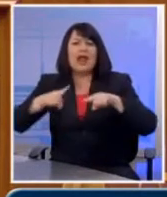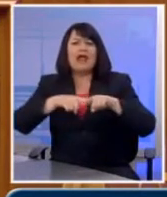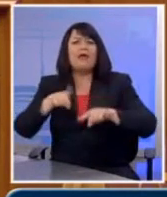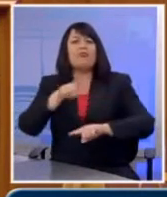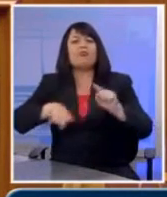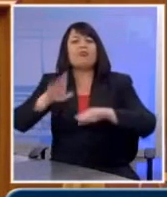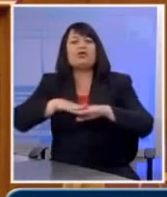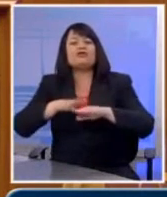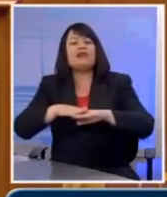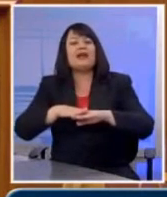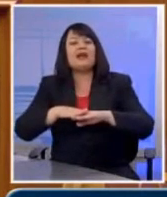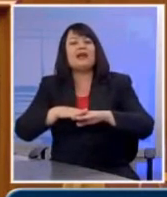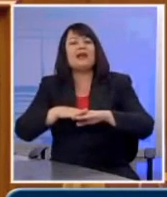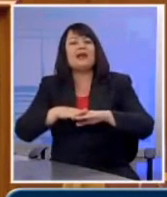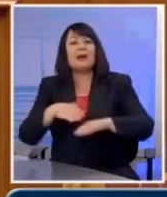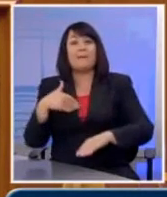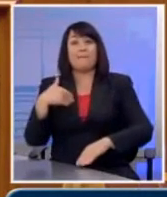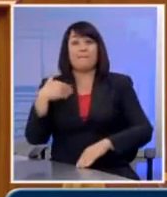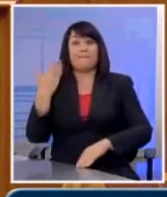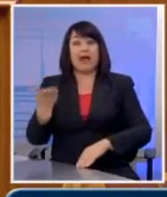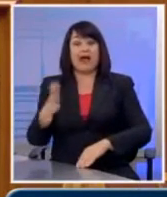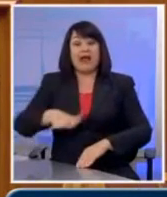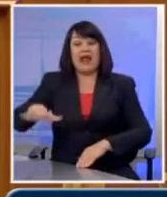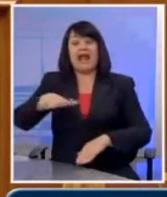οφείλεται? Στο παρακράτος.